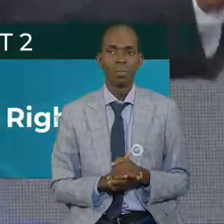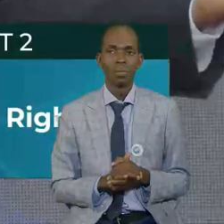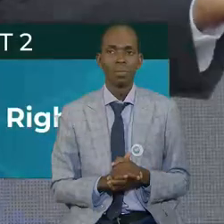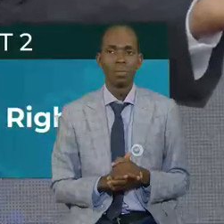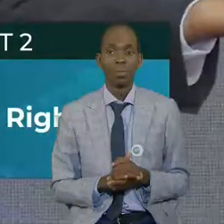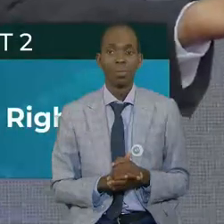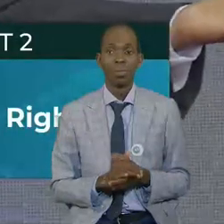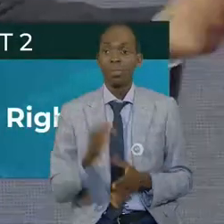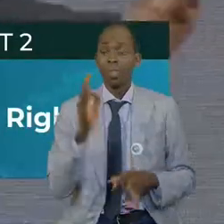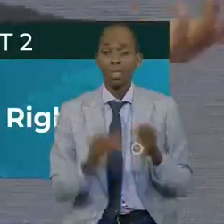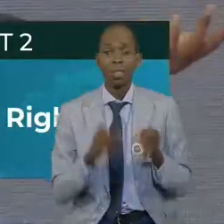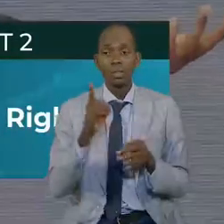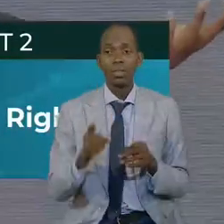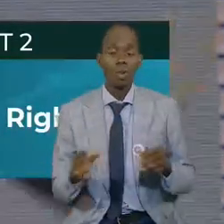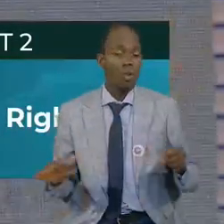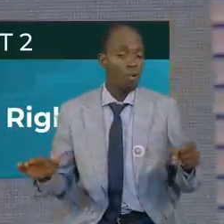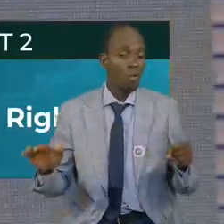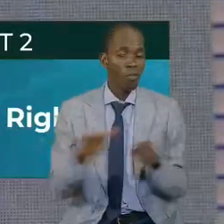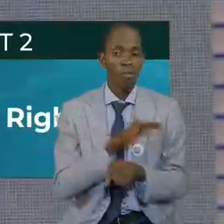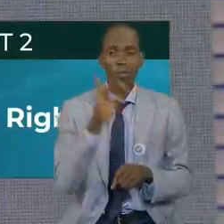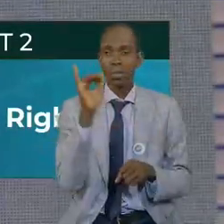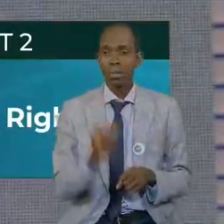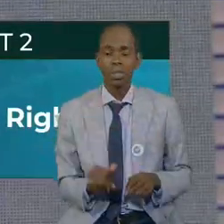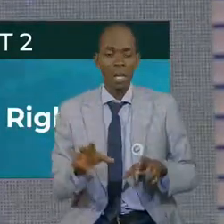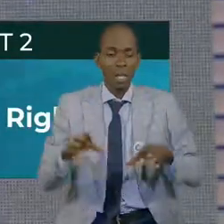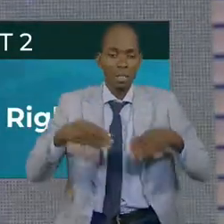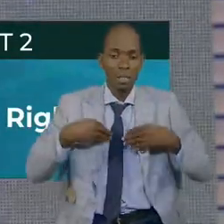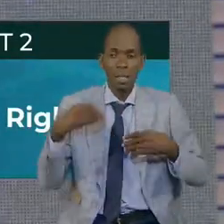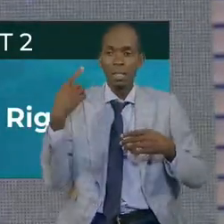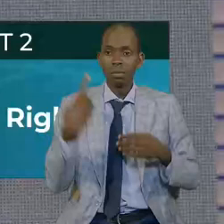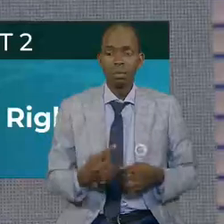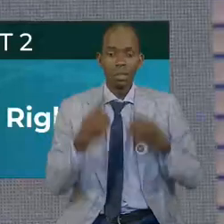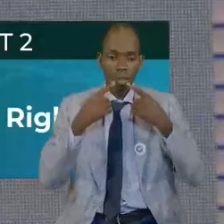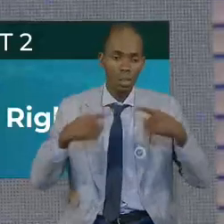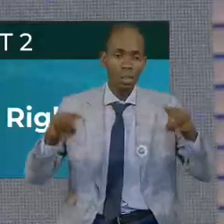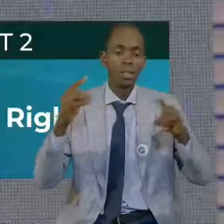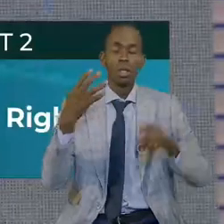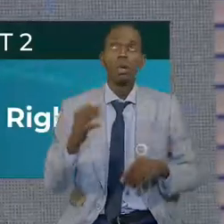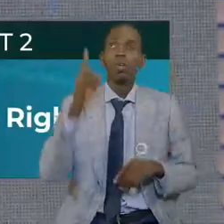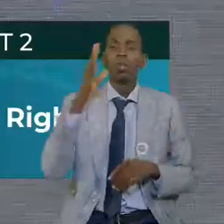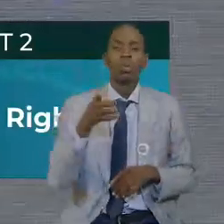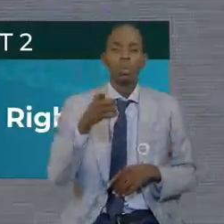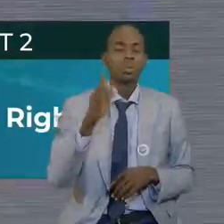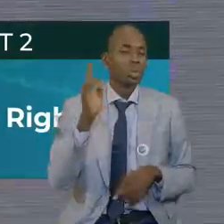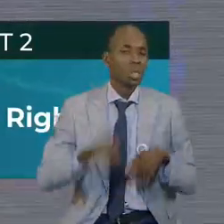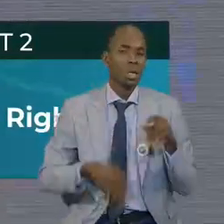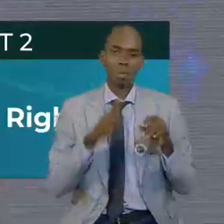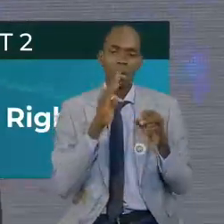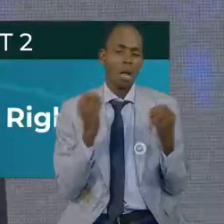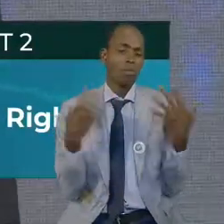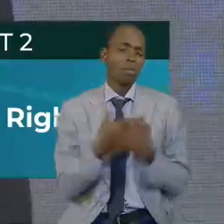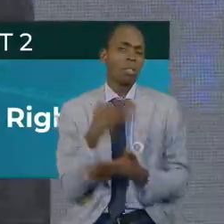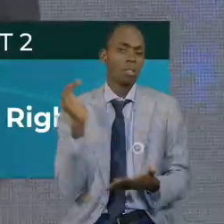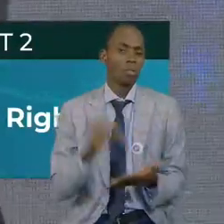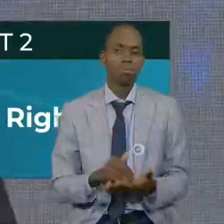If you fully embrace the proclamation of God, there's no way you'll be afraid again. Si tu embrasses pleinement les proclamations